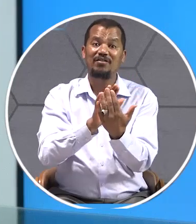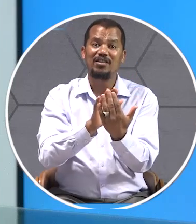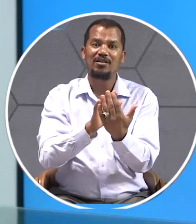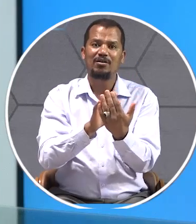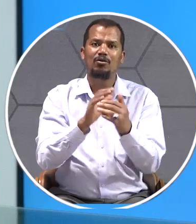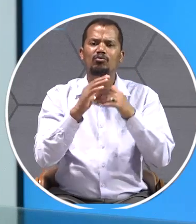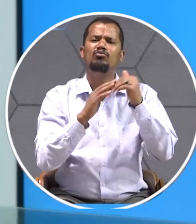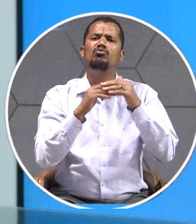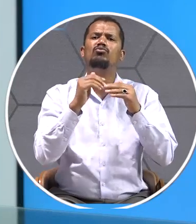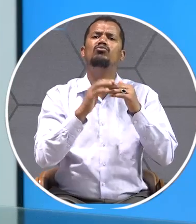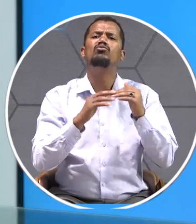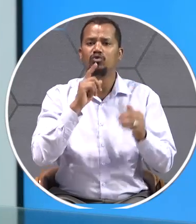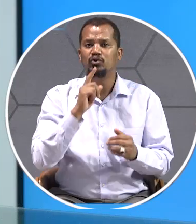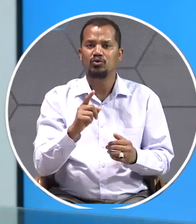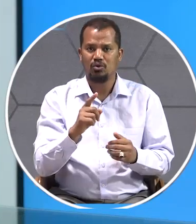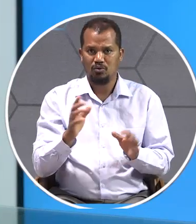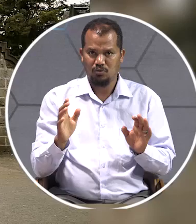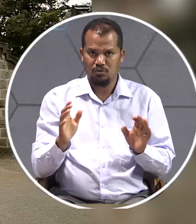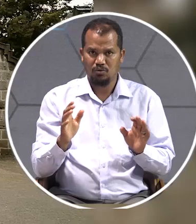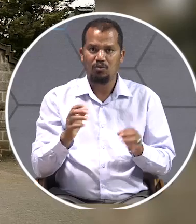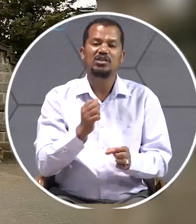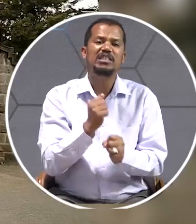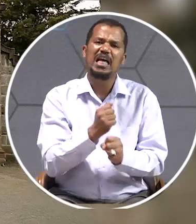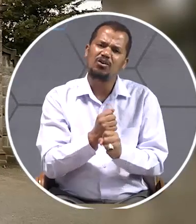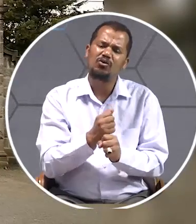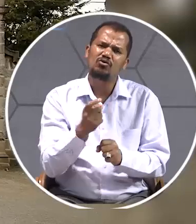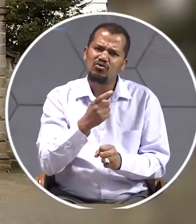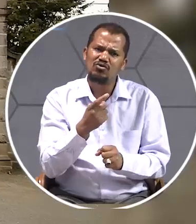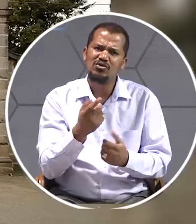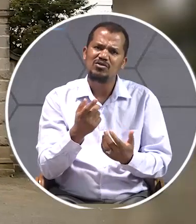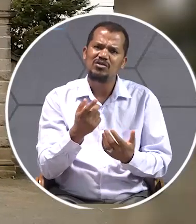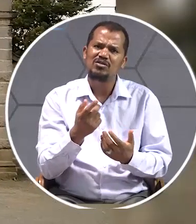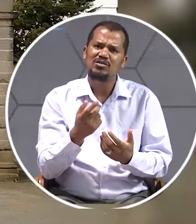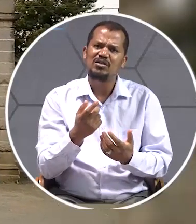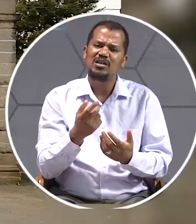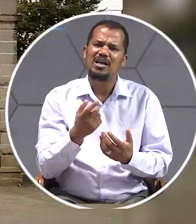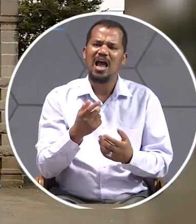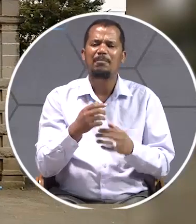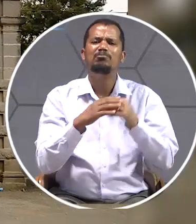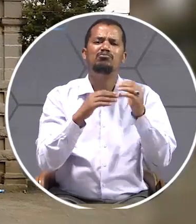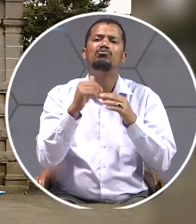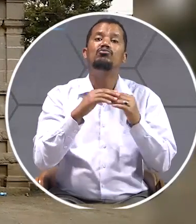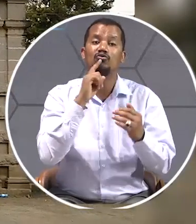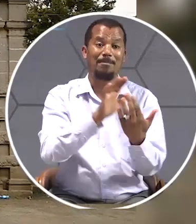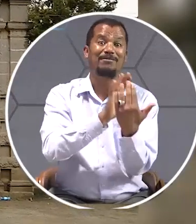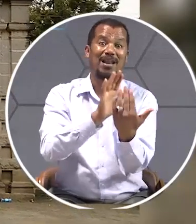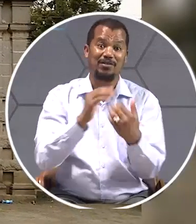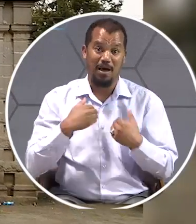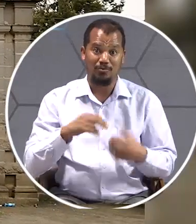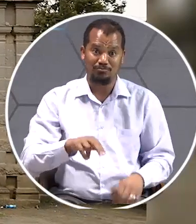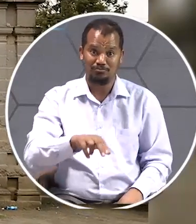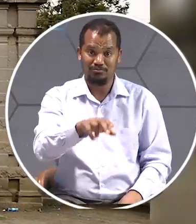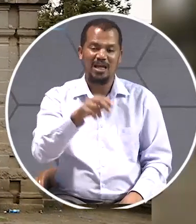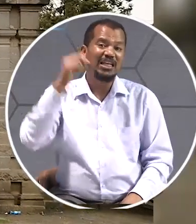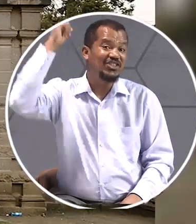እኮ ነው አይተሽው እንደሆነ ፐርፐዝሊ ሰርተውት ይሁን አይሁን አክሰሰብል ነው ዌል የጀርባ